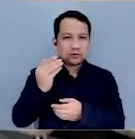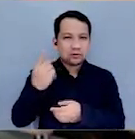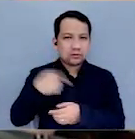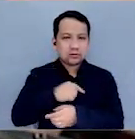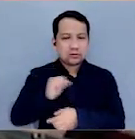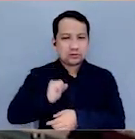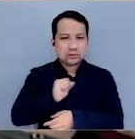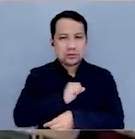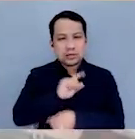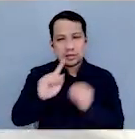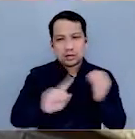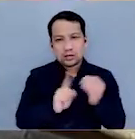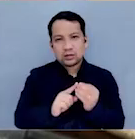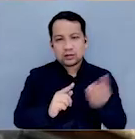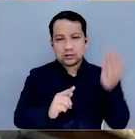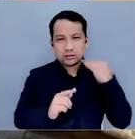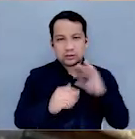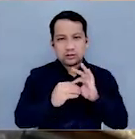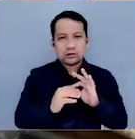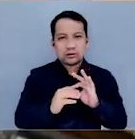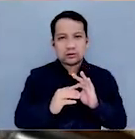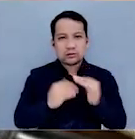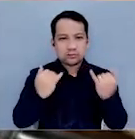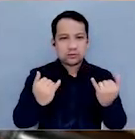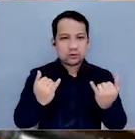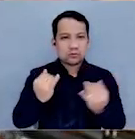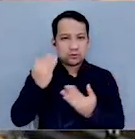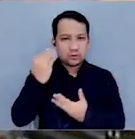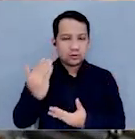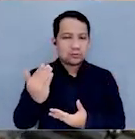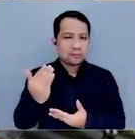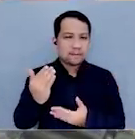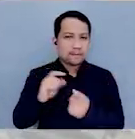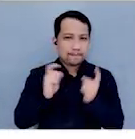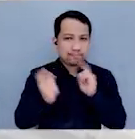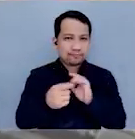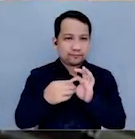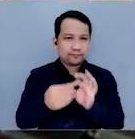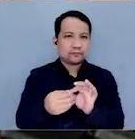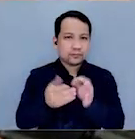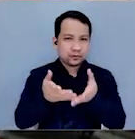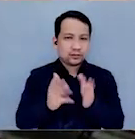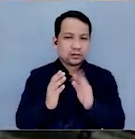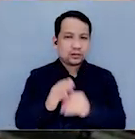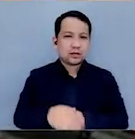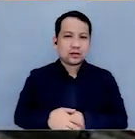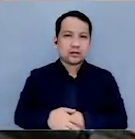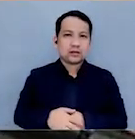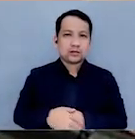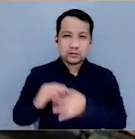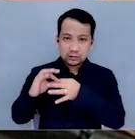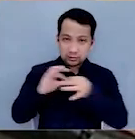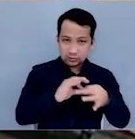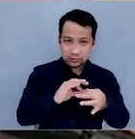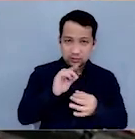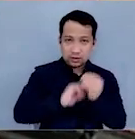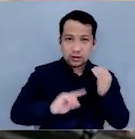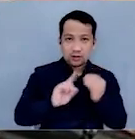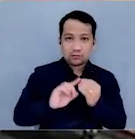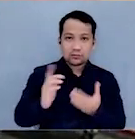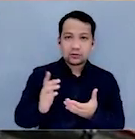doon noon pa. Unless nga yung mga amendments ay mapagbibigyan. Ito yung may kinalaman sa ika